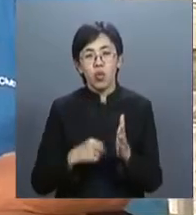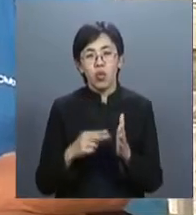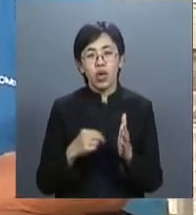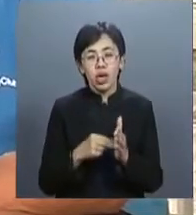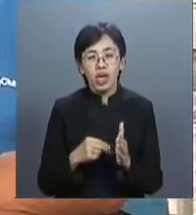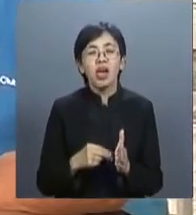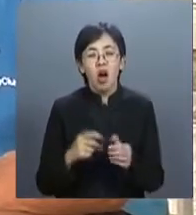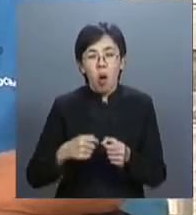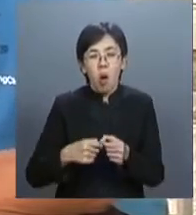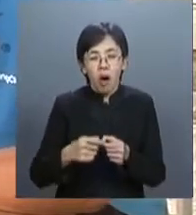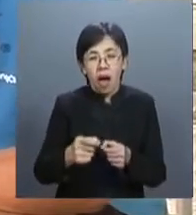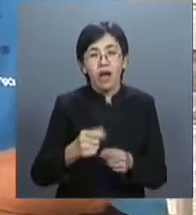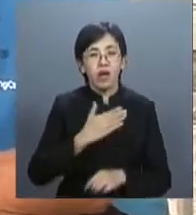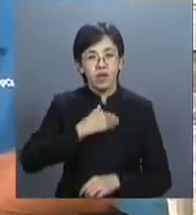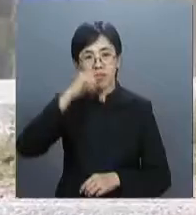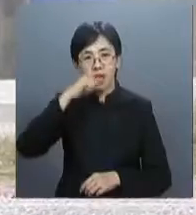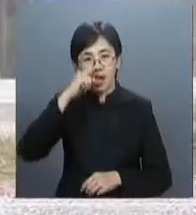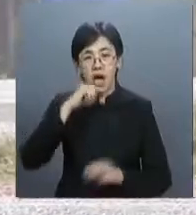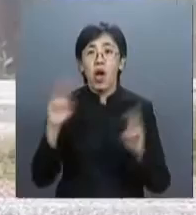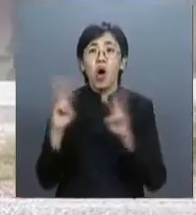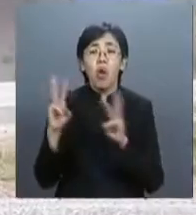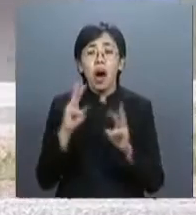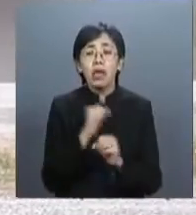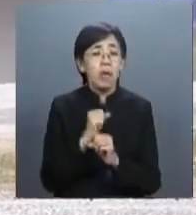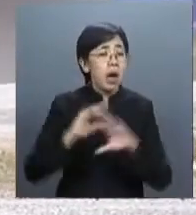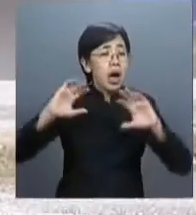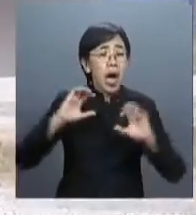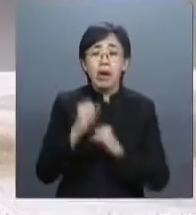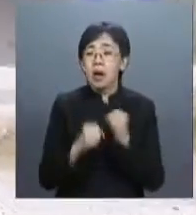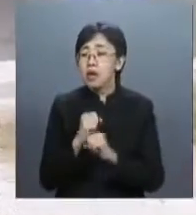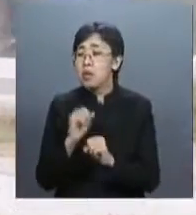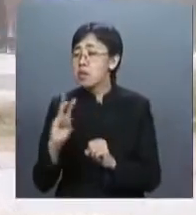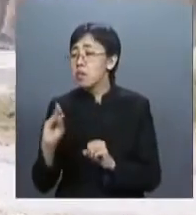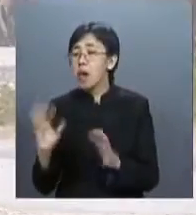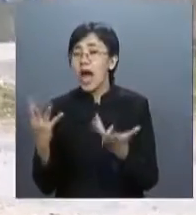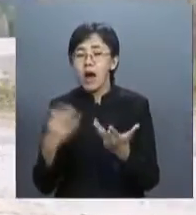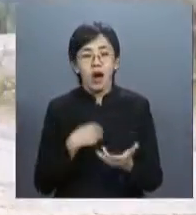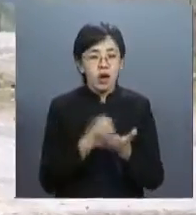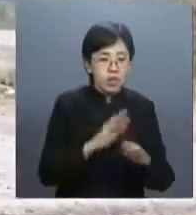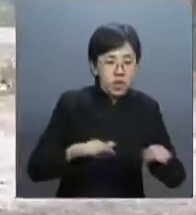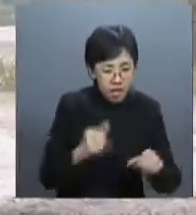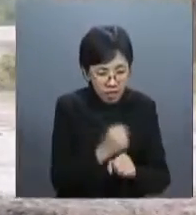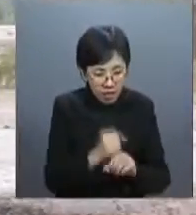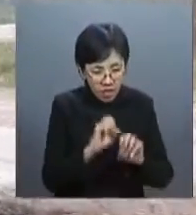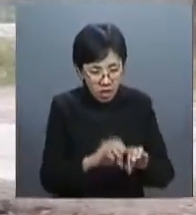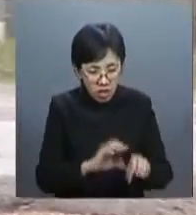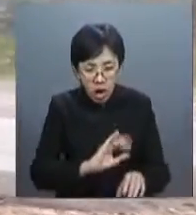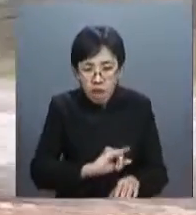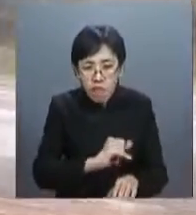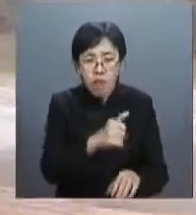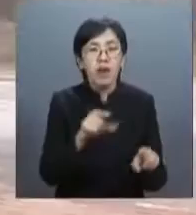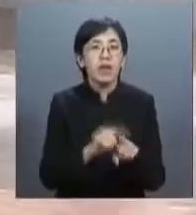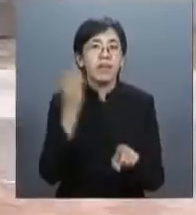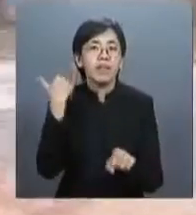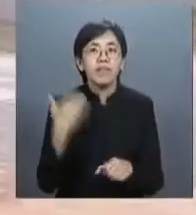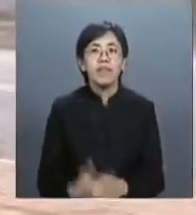ไทยที่ตอนนี้ใช้เวลาว่างในช่วงที่เกษียณราชการมาดูแลเด็กๆเพื่อหวังที่จะปั้นดินให้เป็นดาวเหมือนอย่างที่เคยทำในอดีต